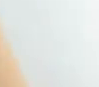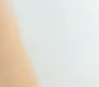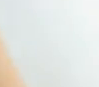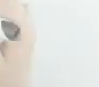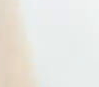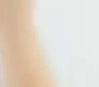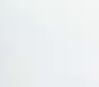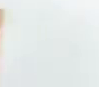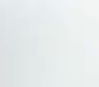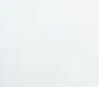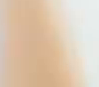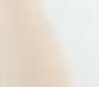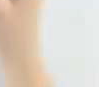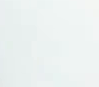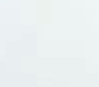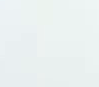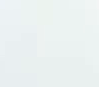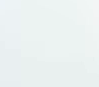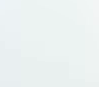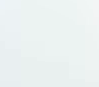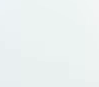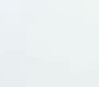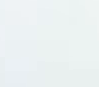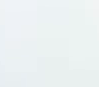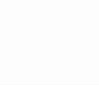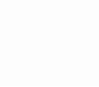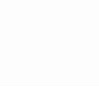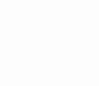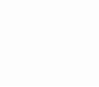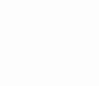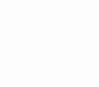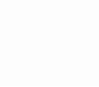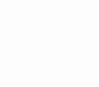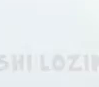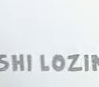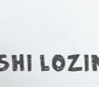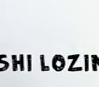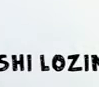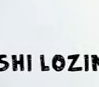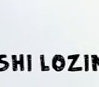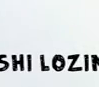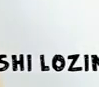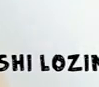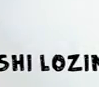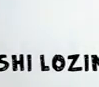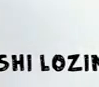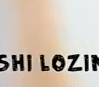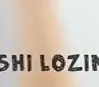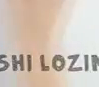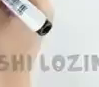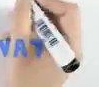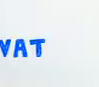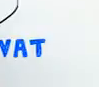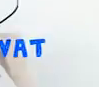mashqlarni bajargandan so'ng yuvinish va tanani toza tutish lozimligini o'rgating. Nonushta. Nonushta to'q va issiq bo'lishi lozim.